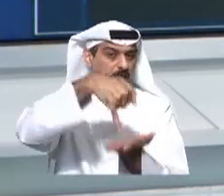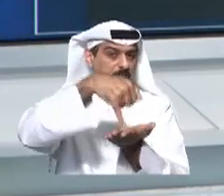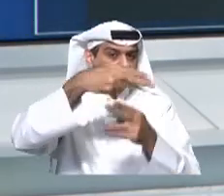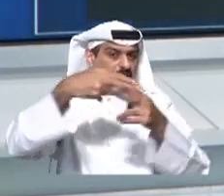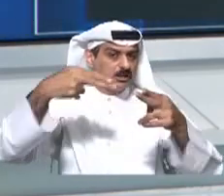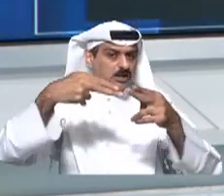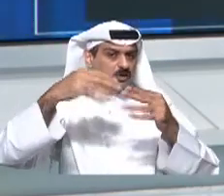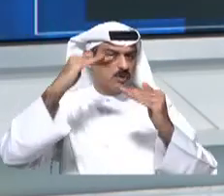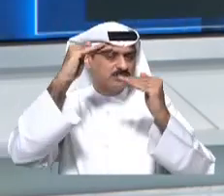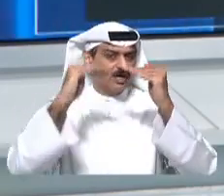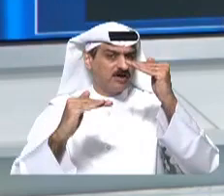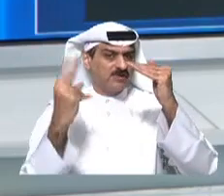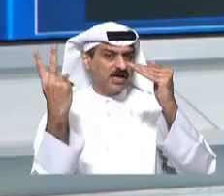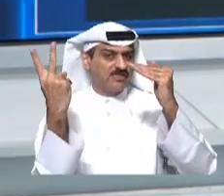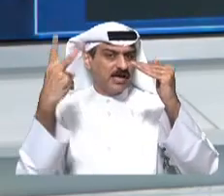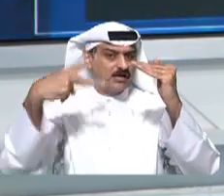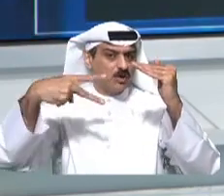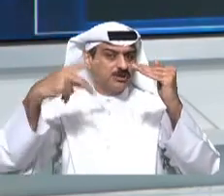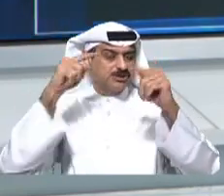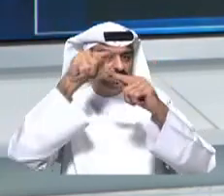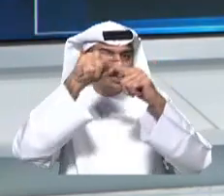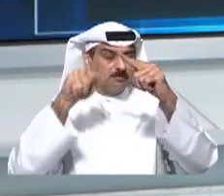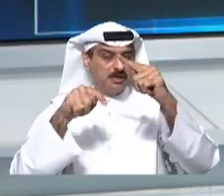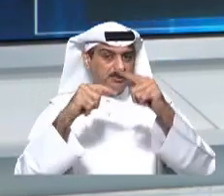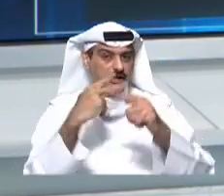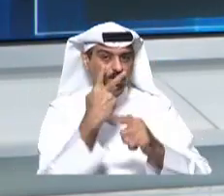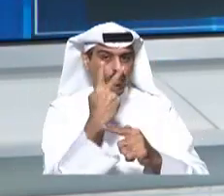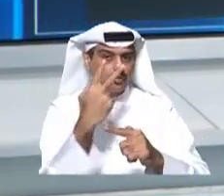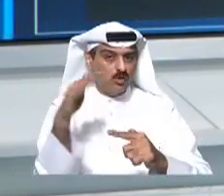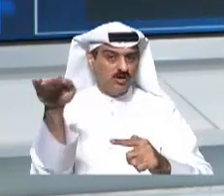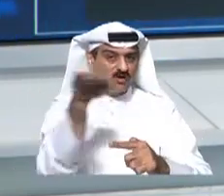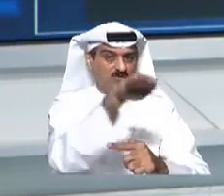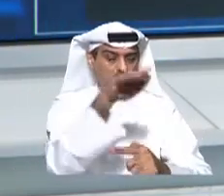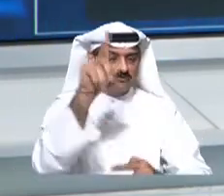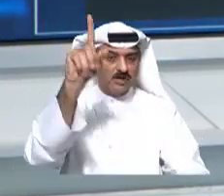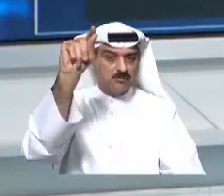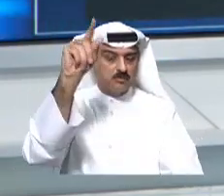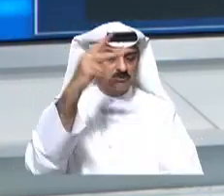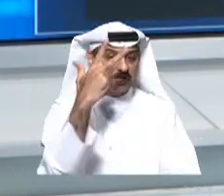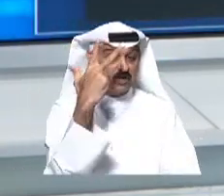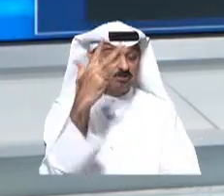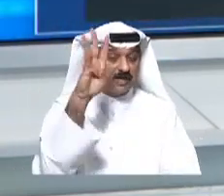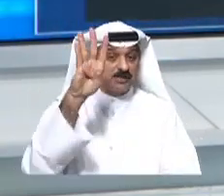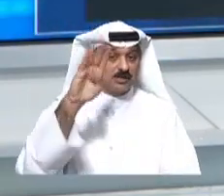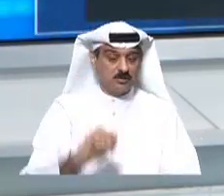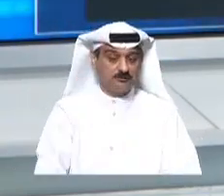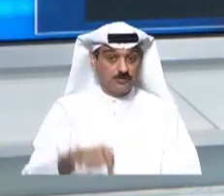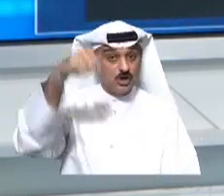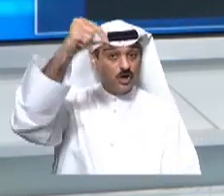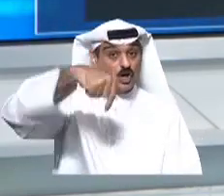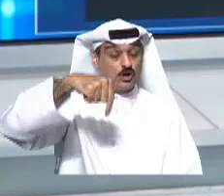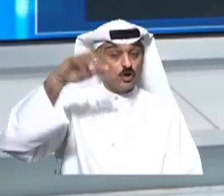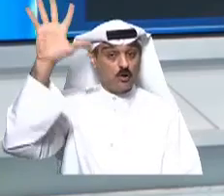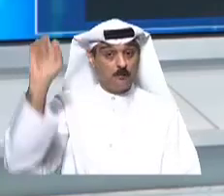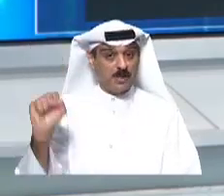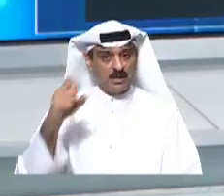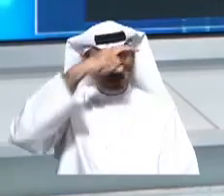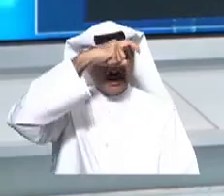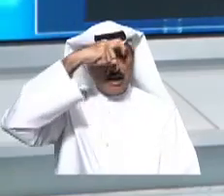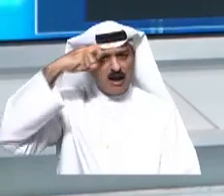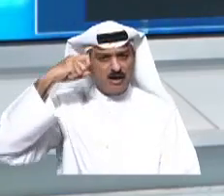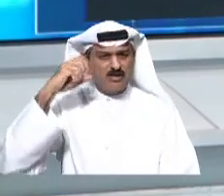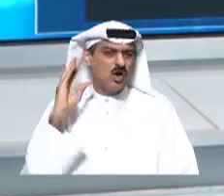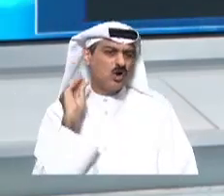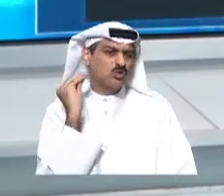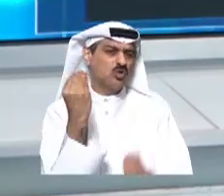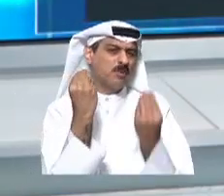متدنية نوعا ما 22%. أما الرؤية الأفقية جيدة 8 كيلومتر. الليلة أجوانا تميل الحرارة ورطبة نسبيا خاصة